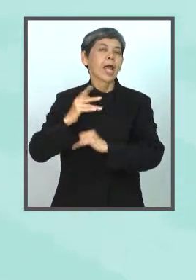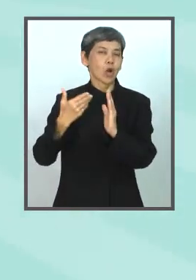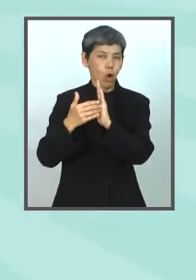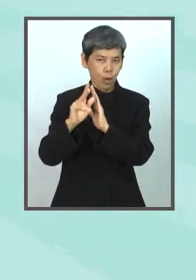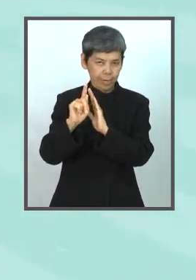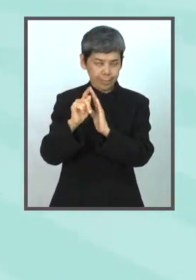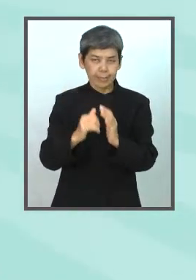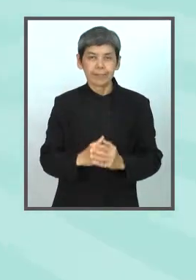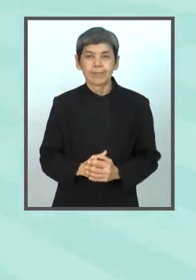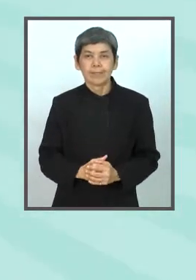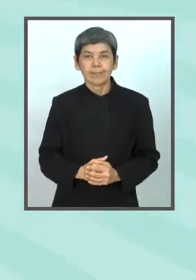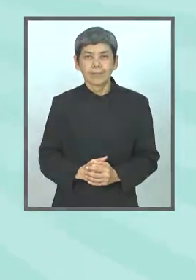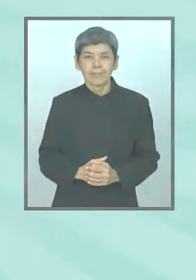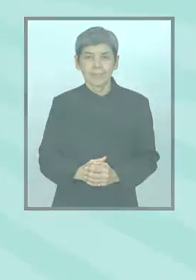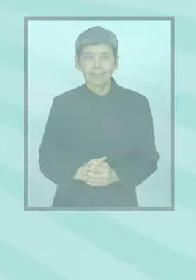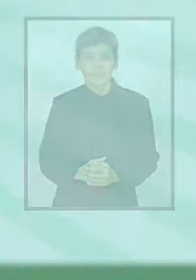www.facebook.com/พิการขอนแก่น